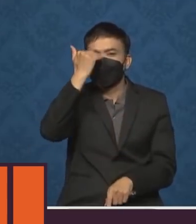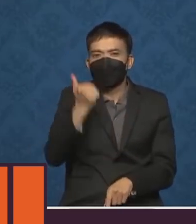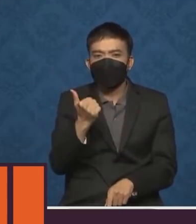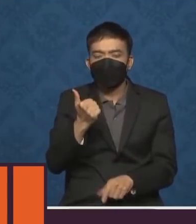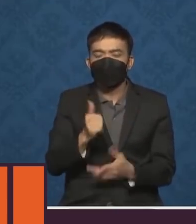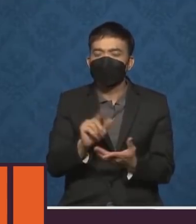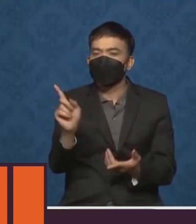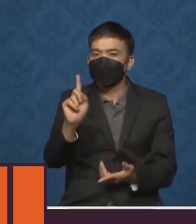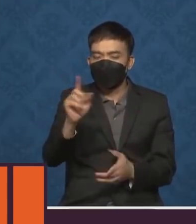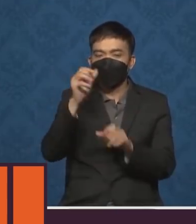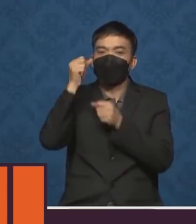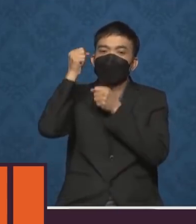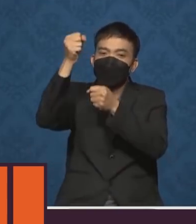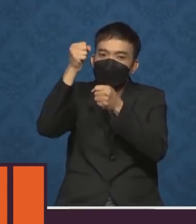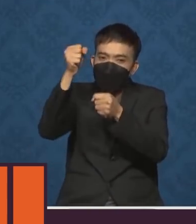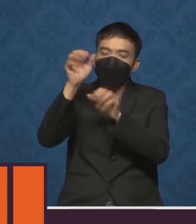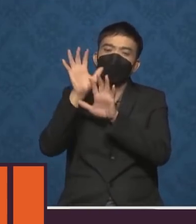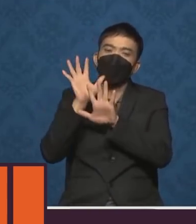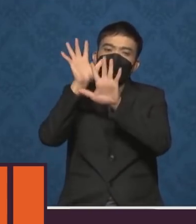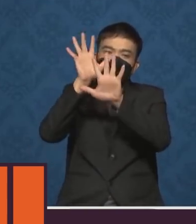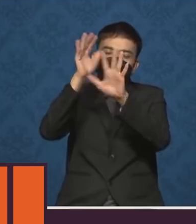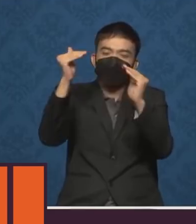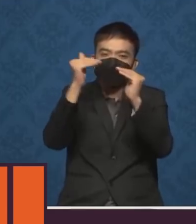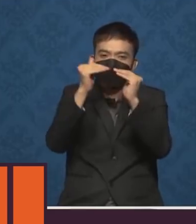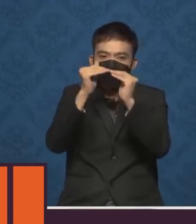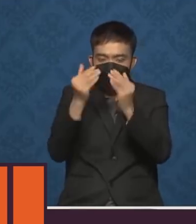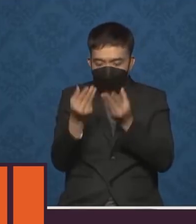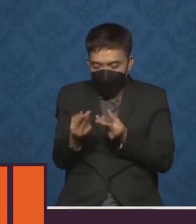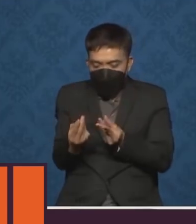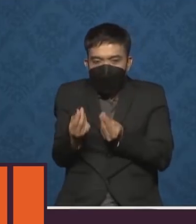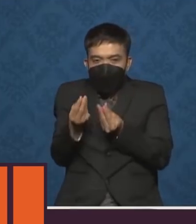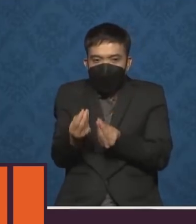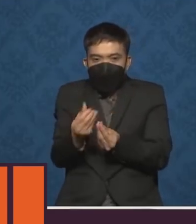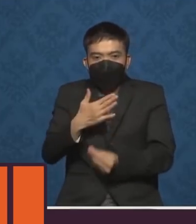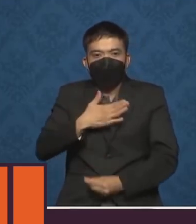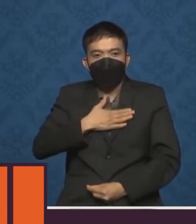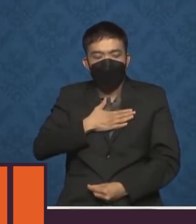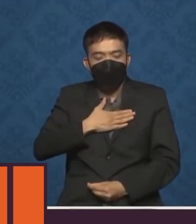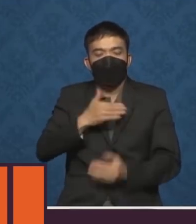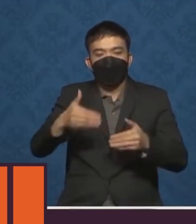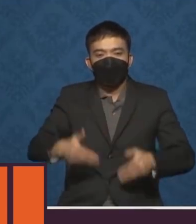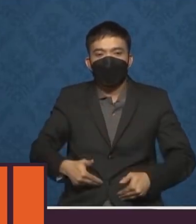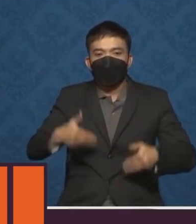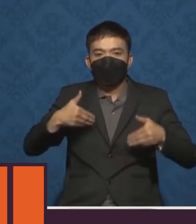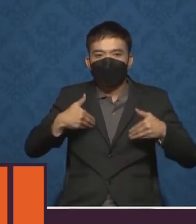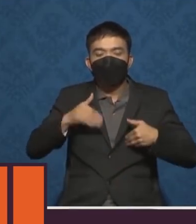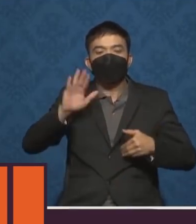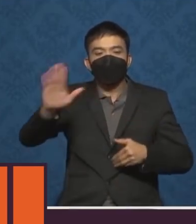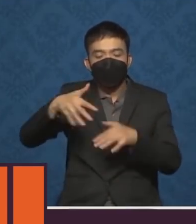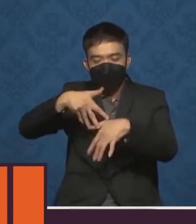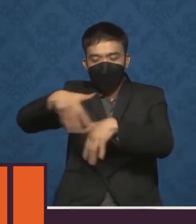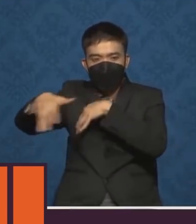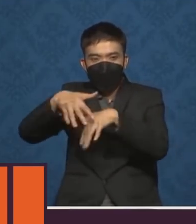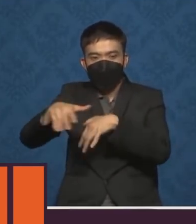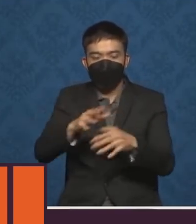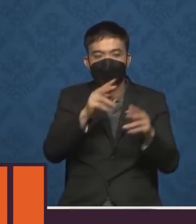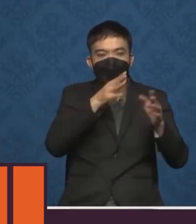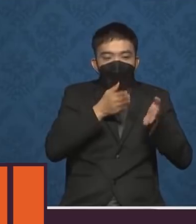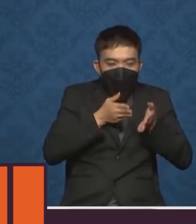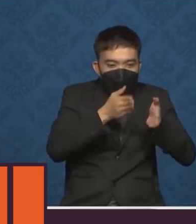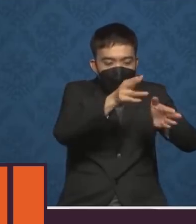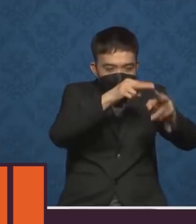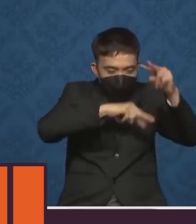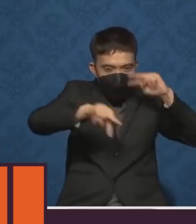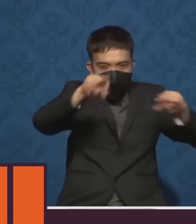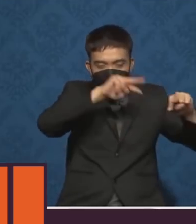ที่มีการชุมนุมเรียกร้องในสิทธิที่ดินทำกินนะครับและสิ่งแวดล้อมของชาวจนะคฟ.ปิดกั้นสิทธิเสรีภ